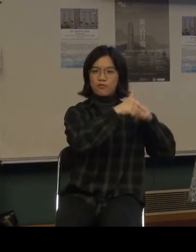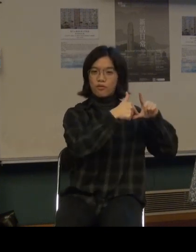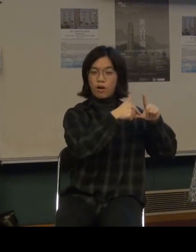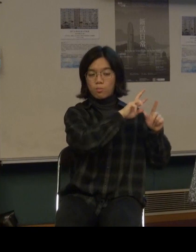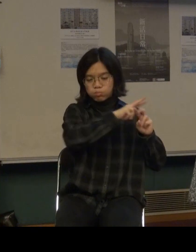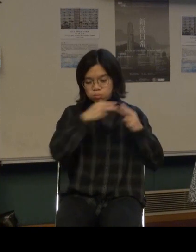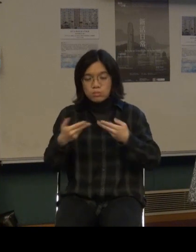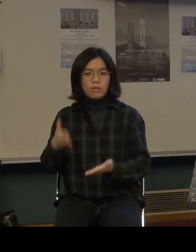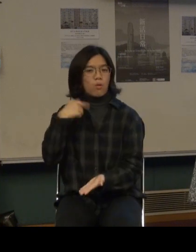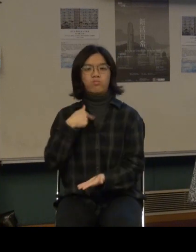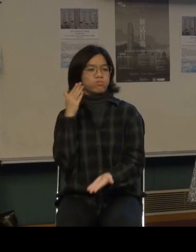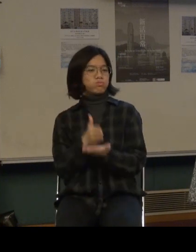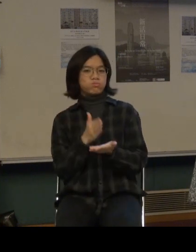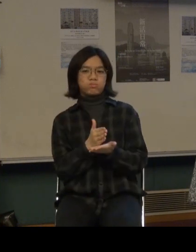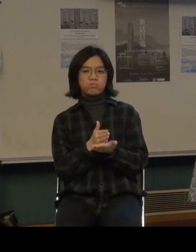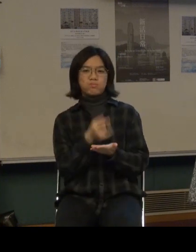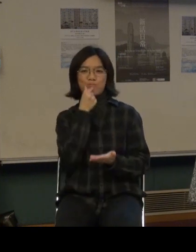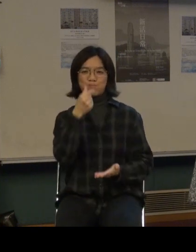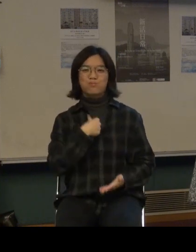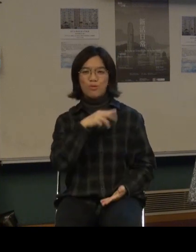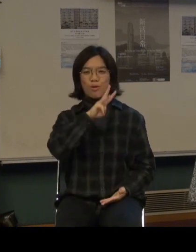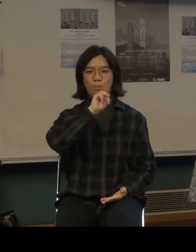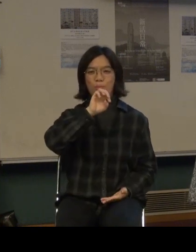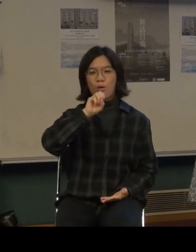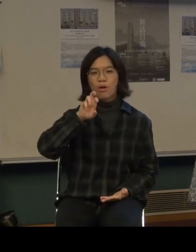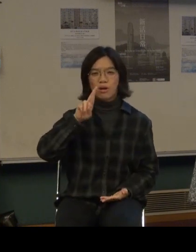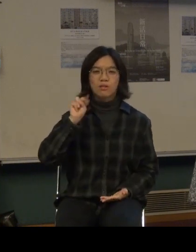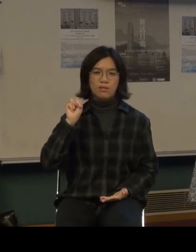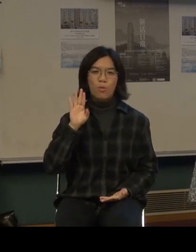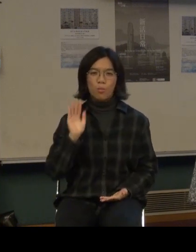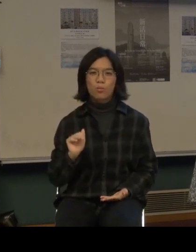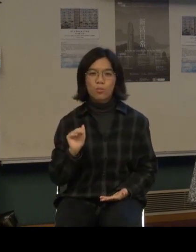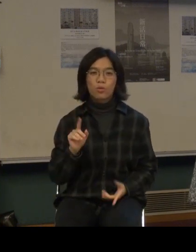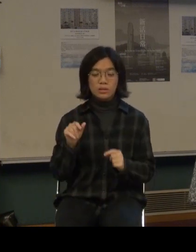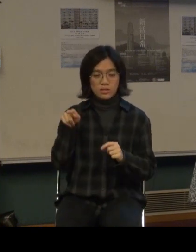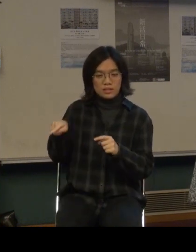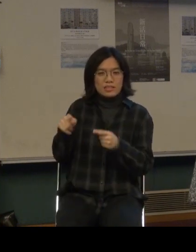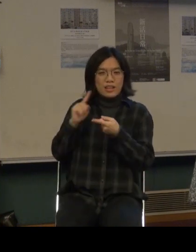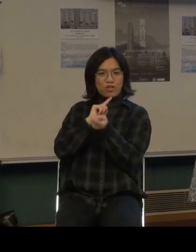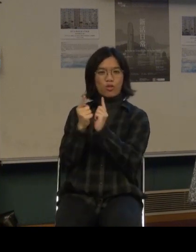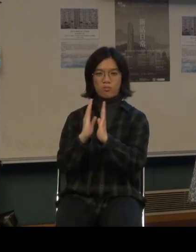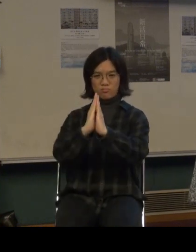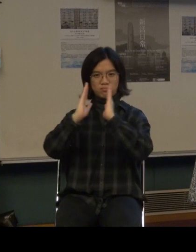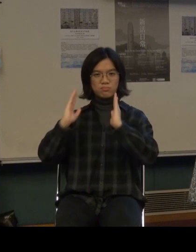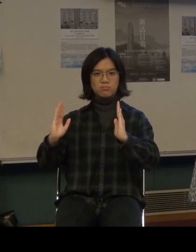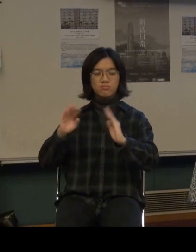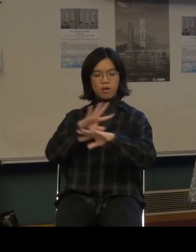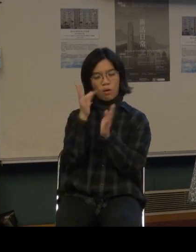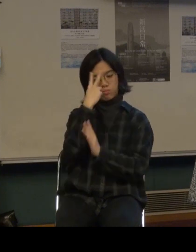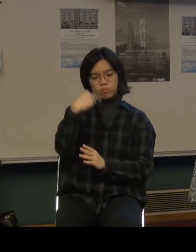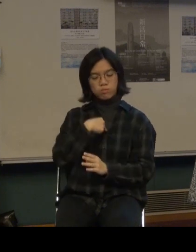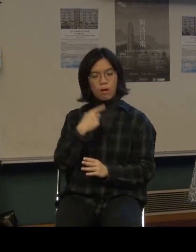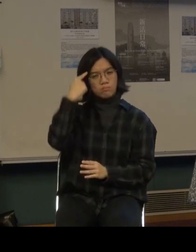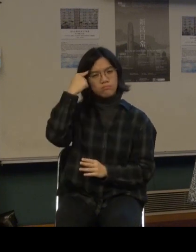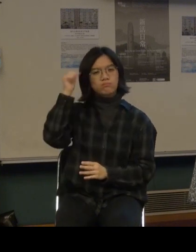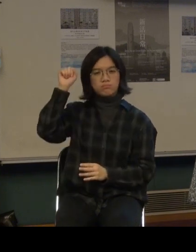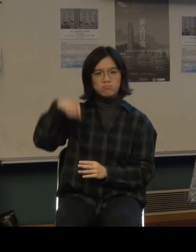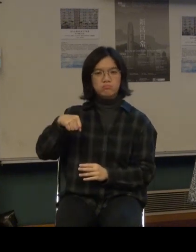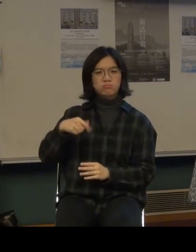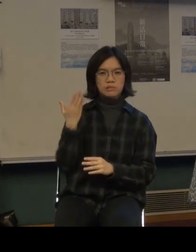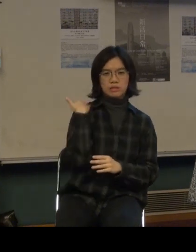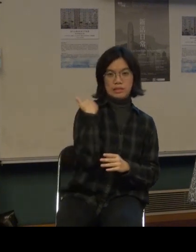了，整個一代的人咧開始有呢一個咁樣嘅 self consciousness， 一個自我的認知啊，話我哋跟